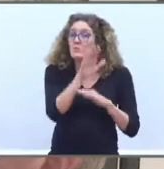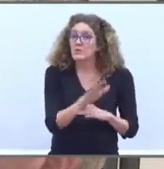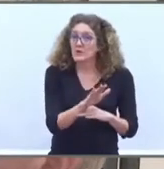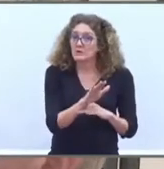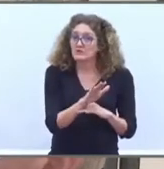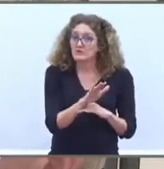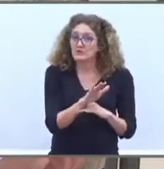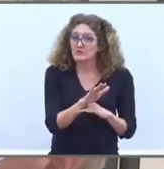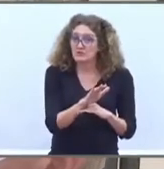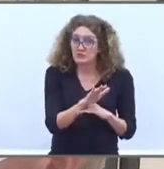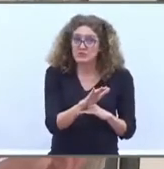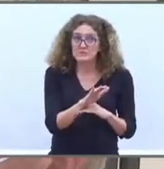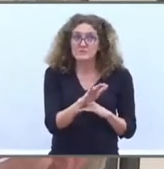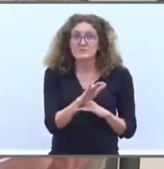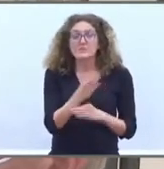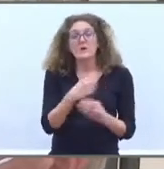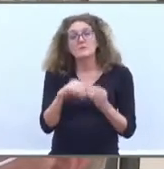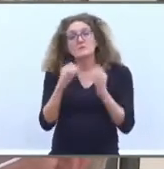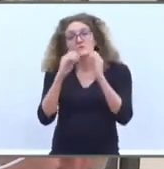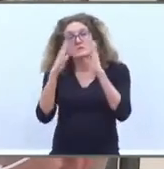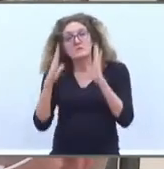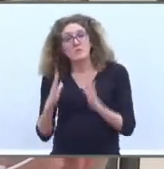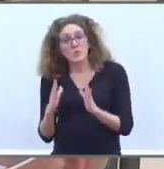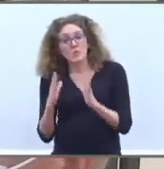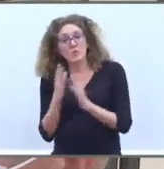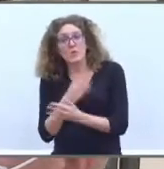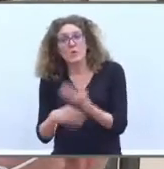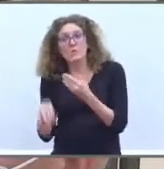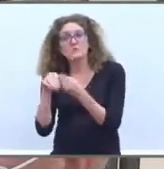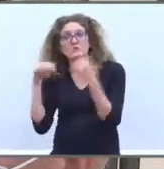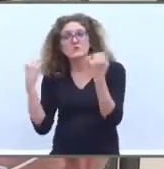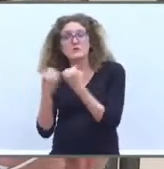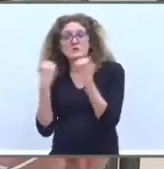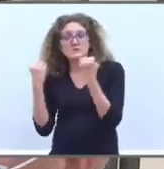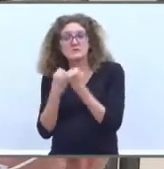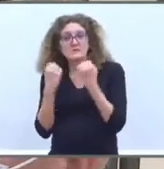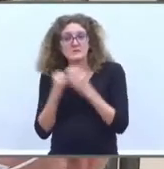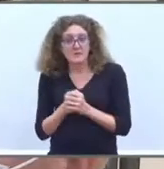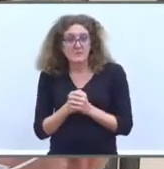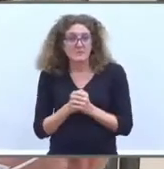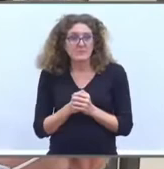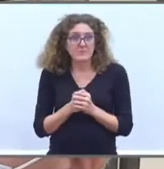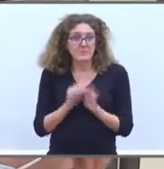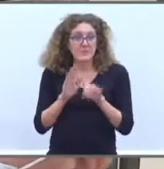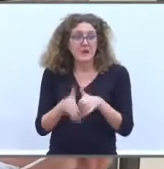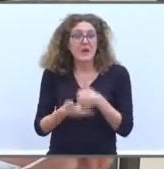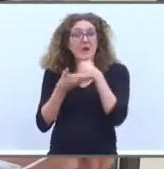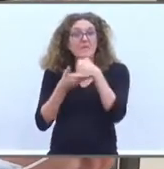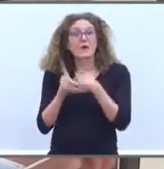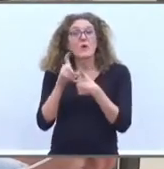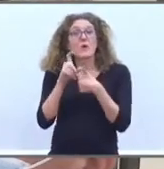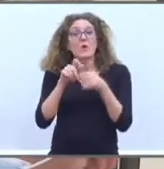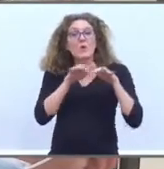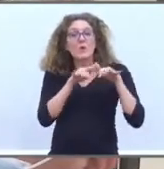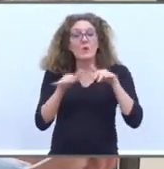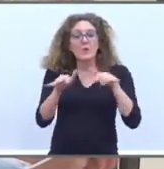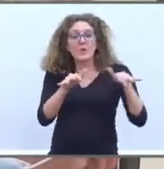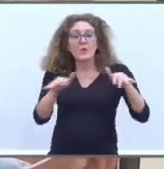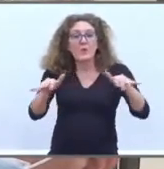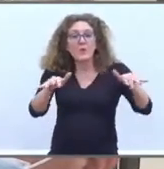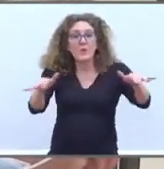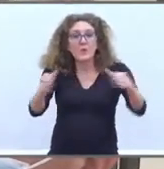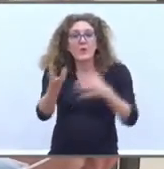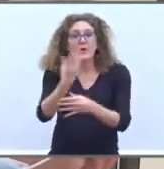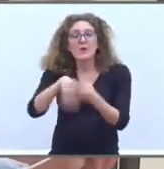biens et aussi les activités, et d'autre part, garantir l'écoulement de l'eau et la conservation des champs d'inondation, ce